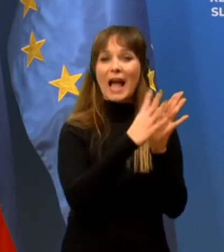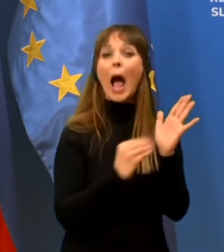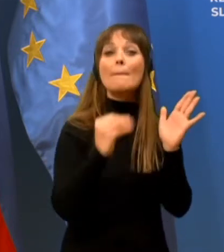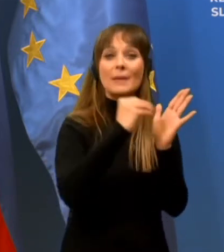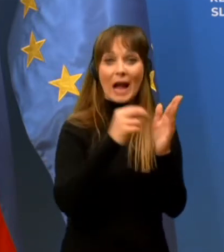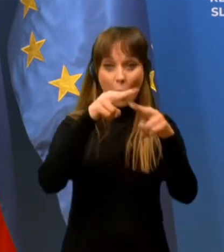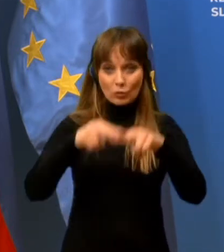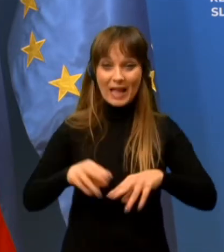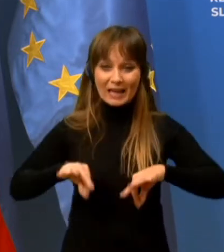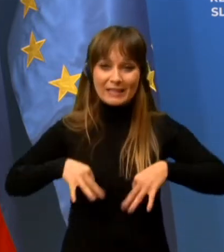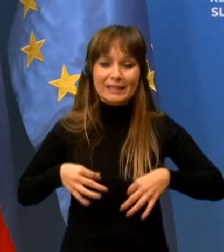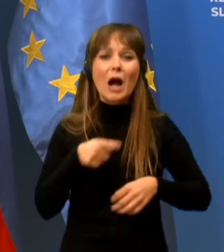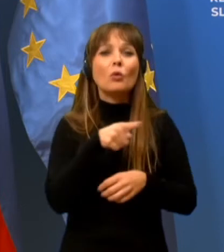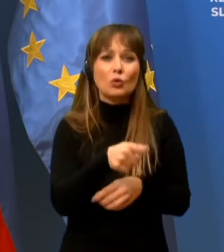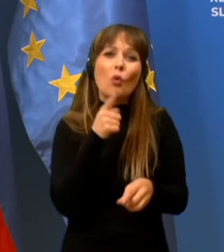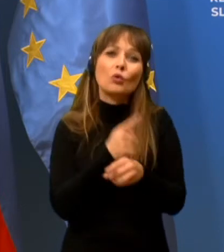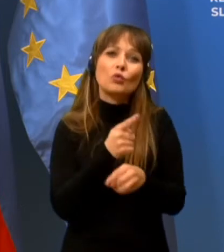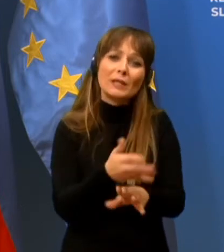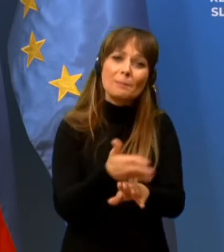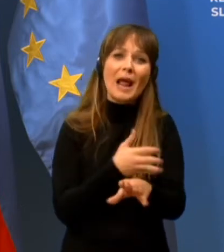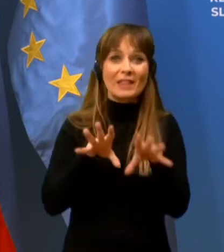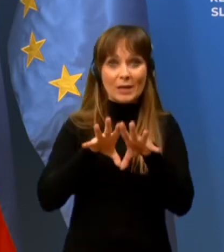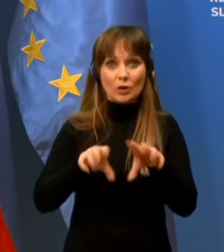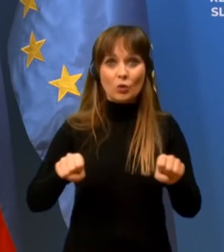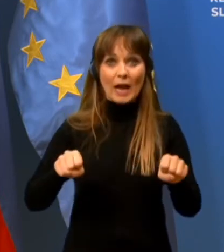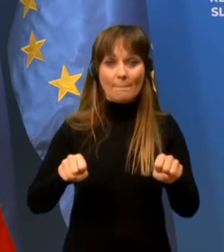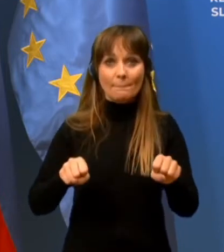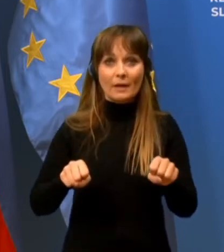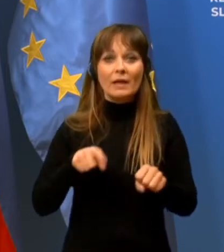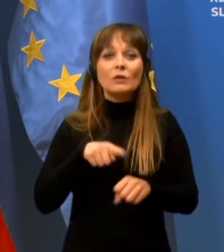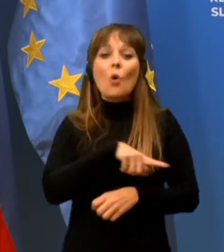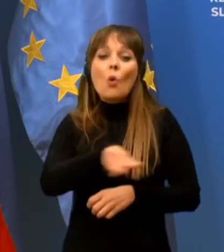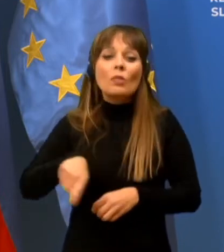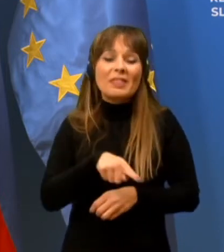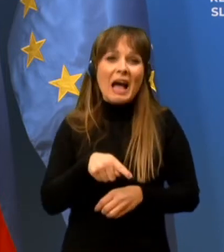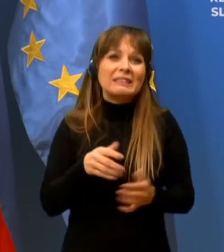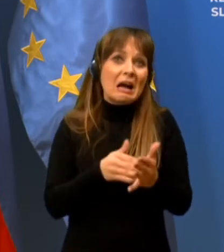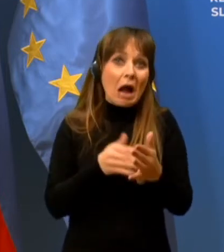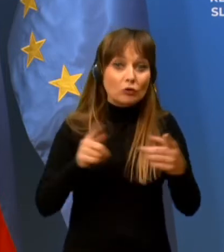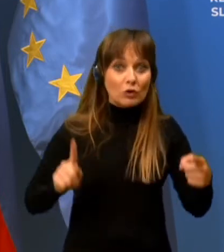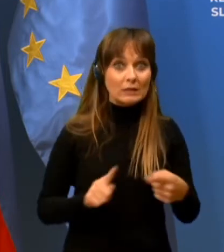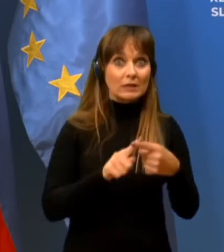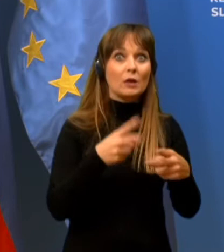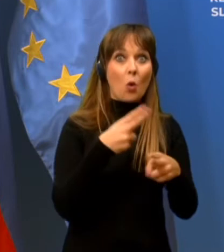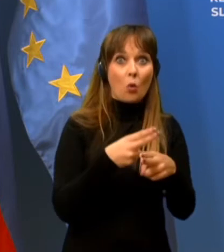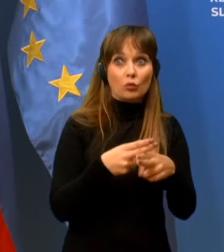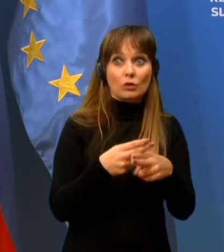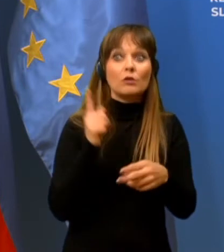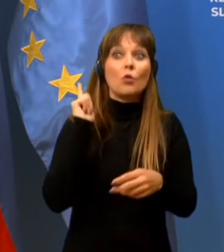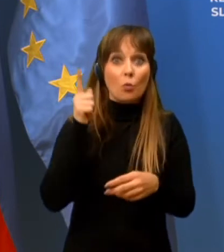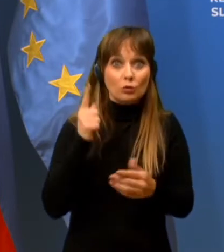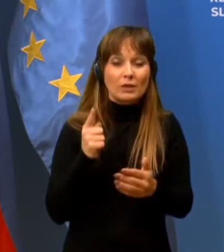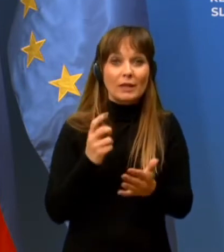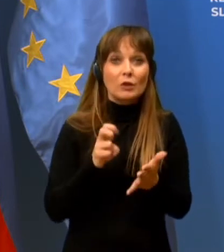Naj bo to še eden izmed preventivnih ukrepov, ki nas na morebiten stik z okuženim opozori že